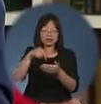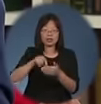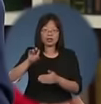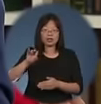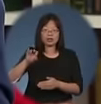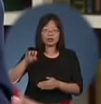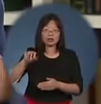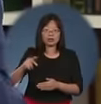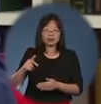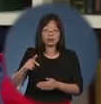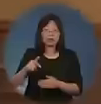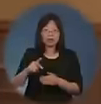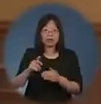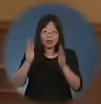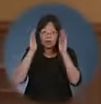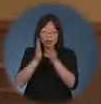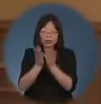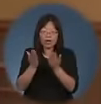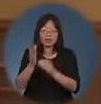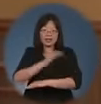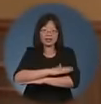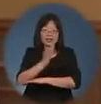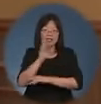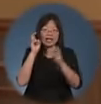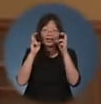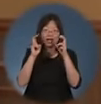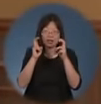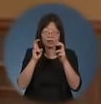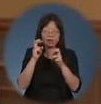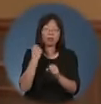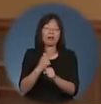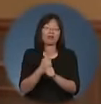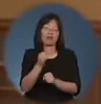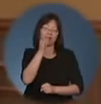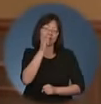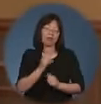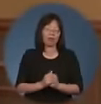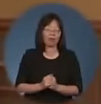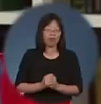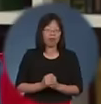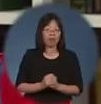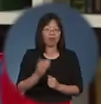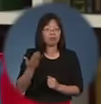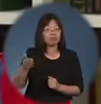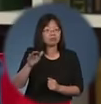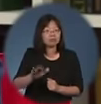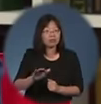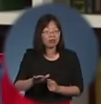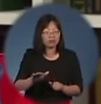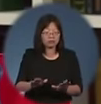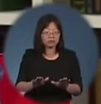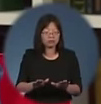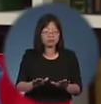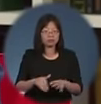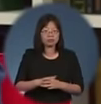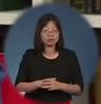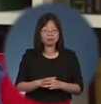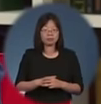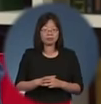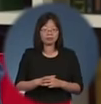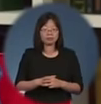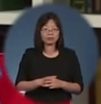소설책을 교과 교과서 찍는 데서 소설책을 예예 찍었습니다 그런데 이게 참 그 저는